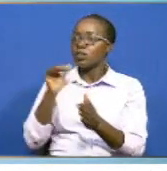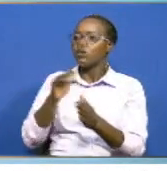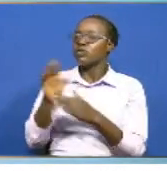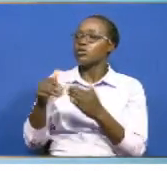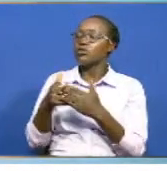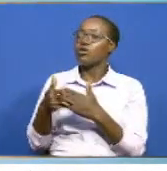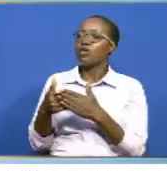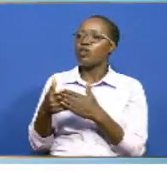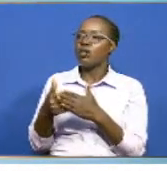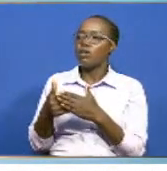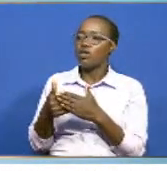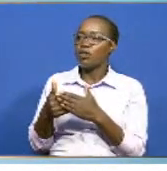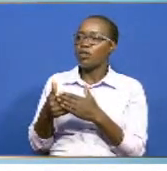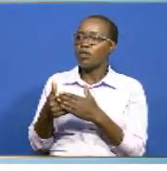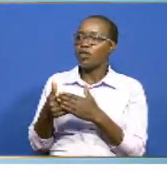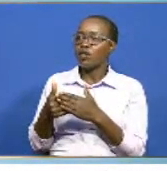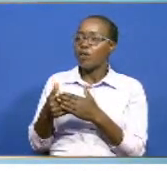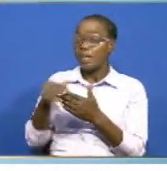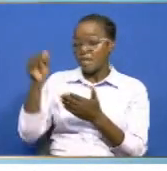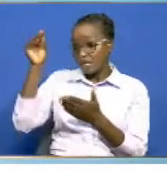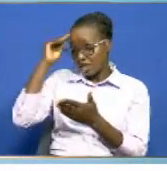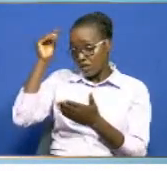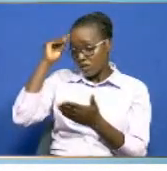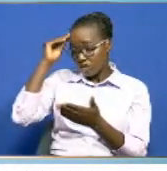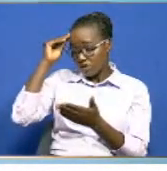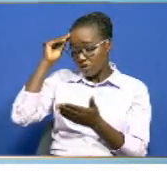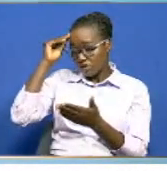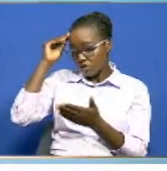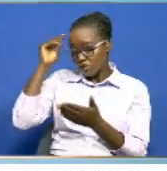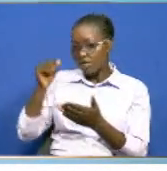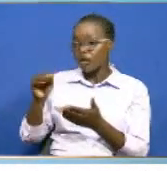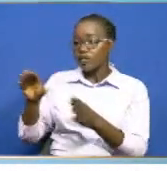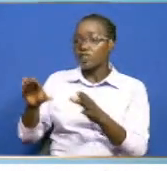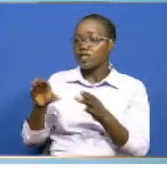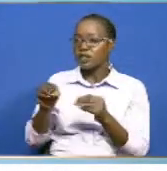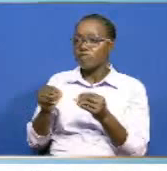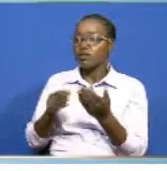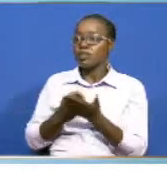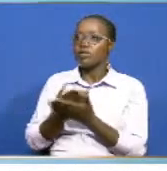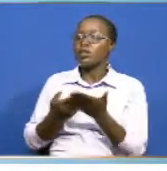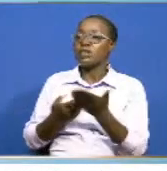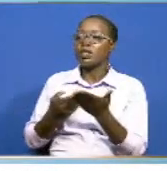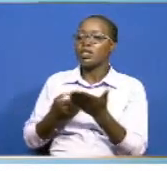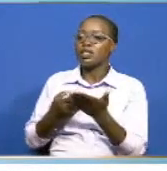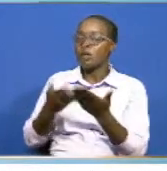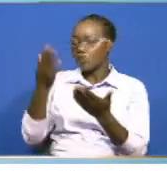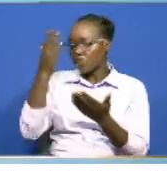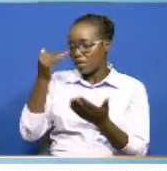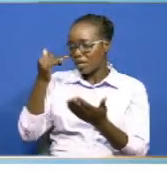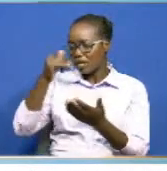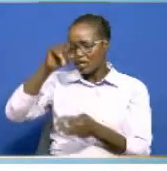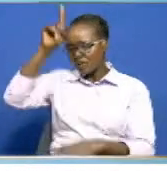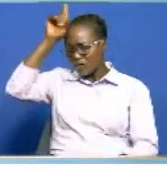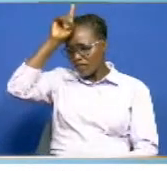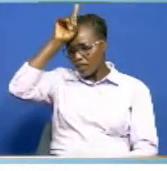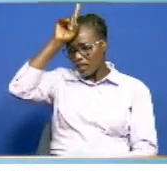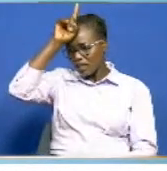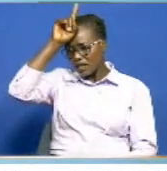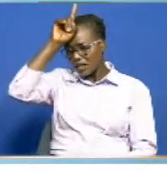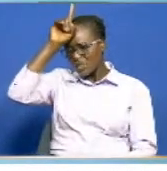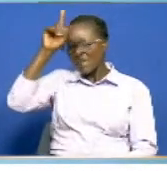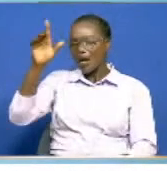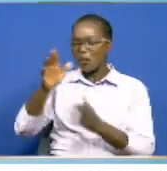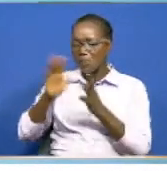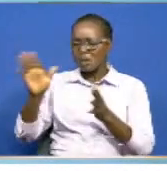wanapata njia ya kutumia teknolojia, kwa sababu ukiangalia kama mashinani ambayo inatengeneza percentage